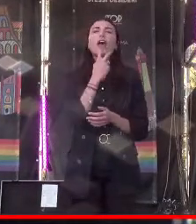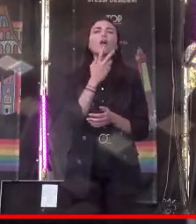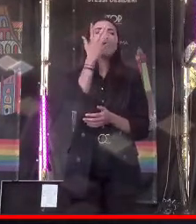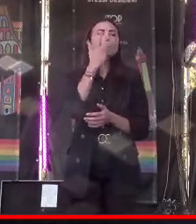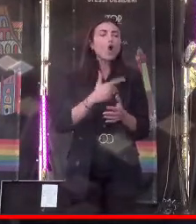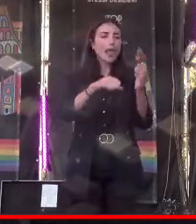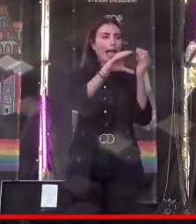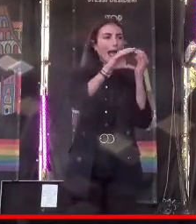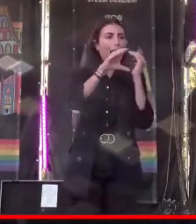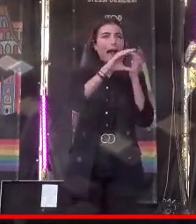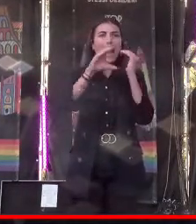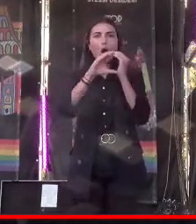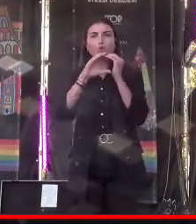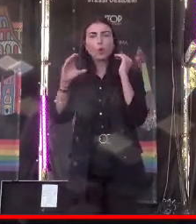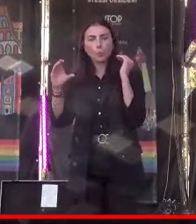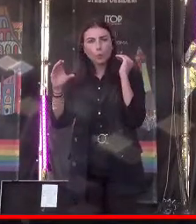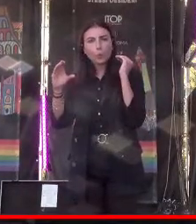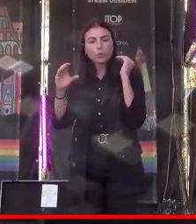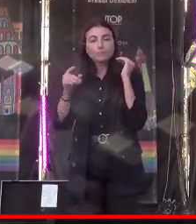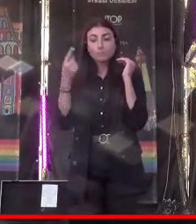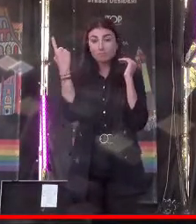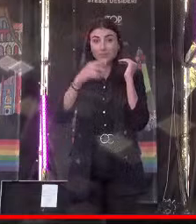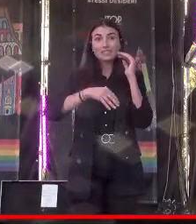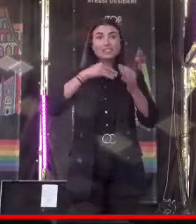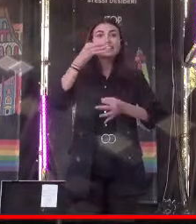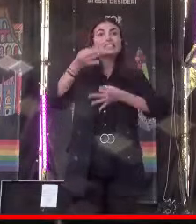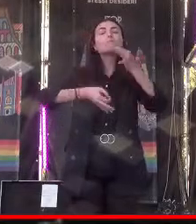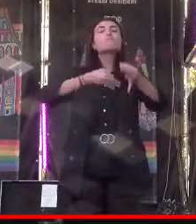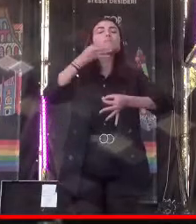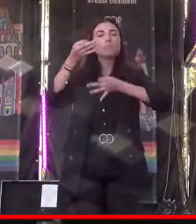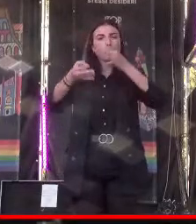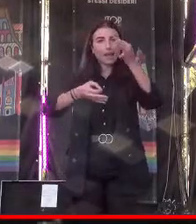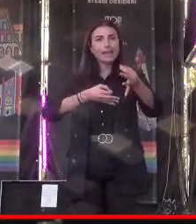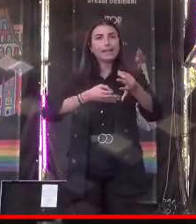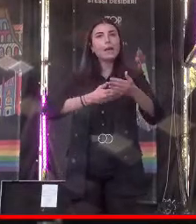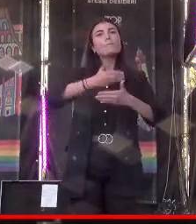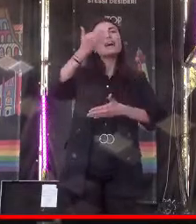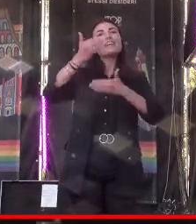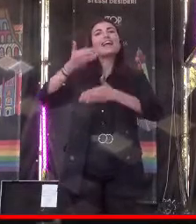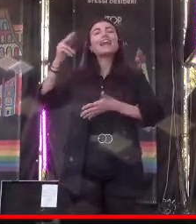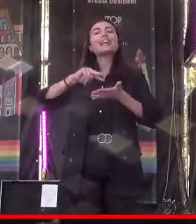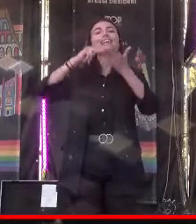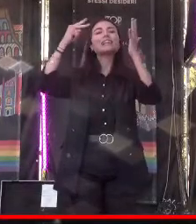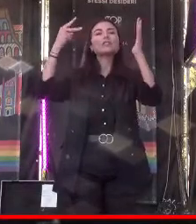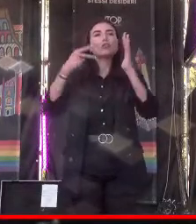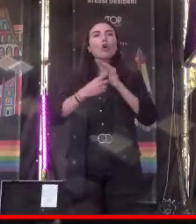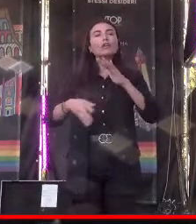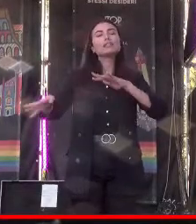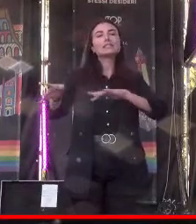che stiamo spiegando le barriere architettoniche e sensoriali.